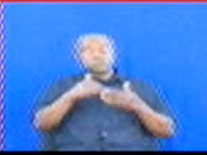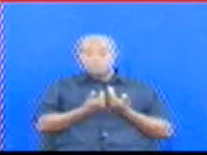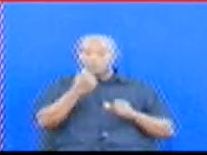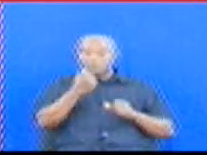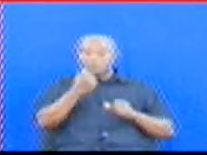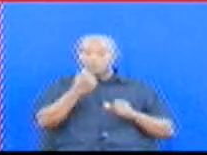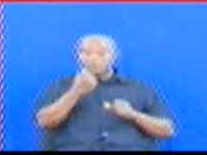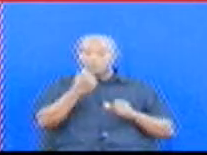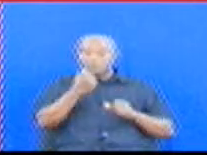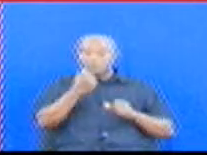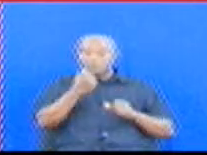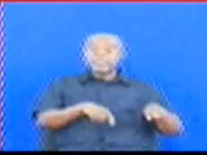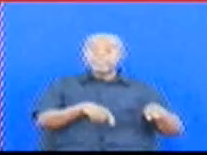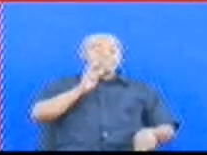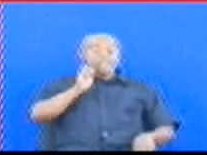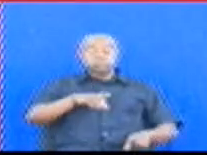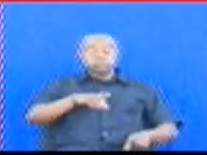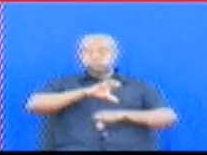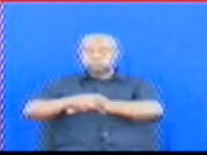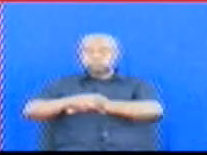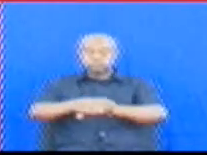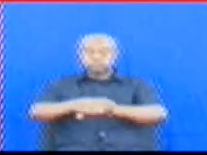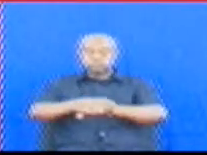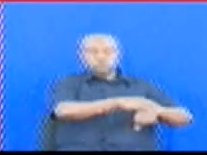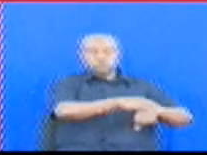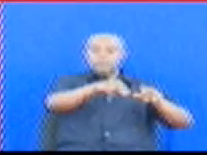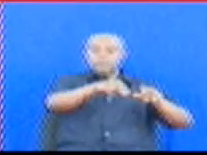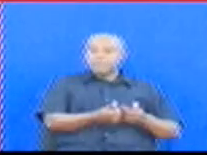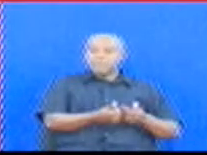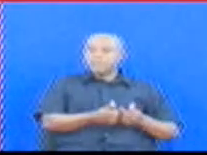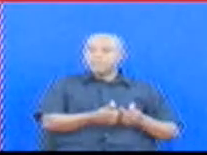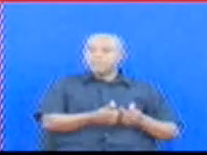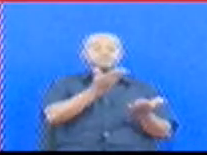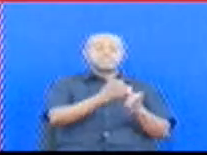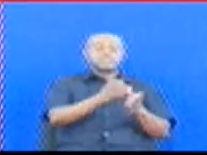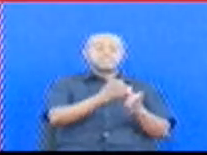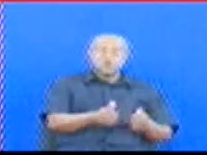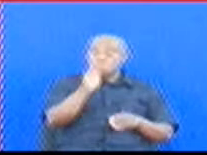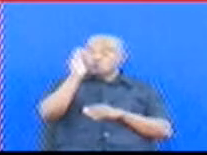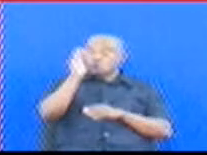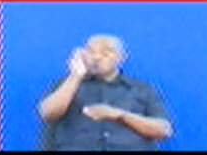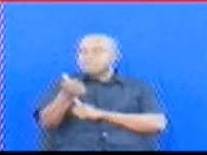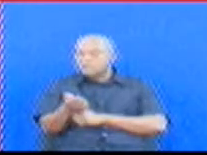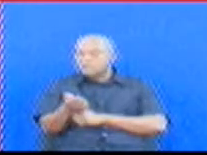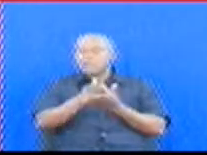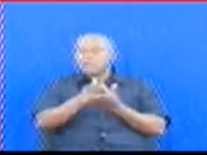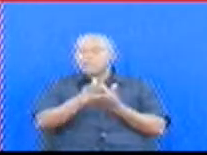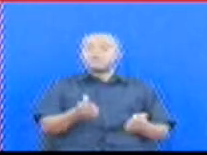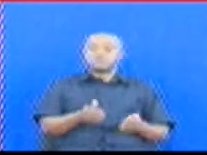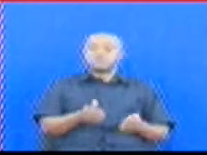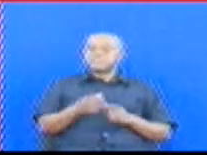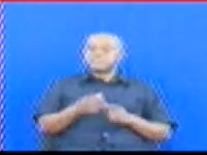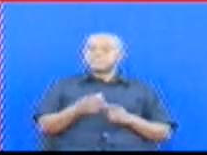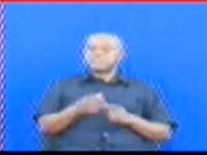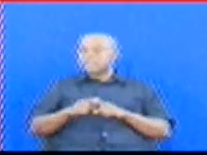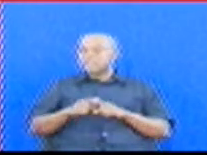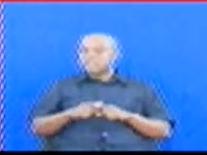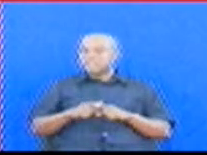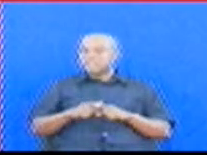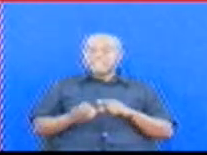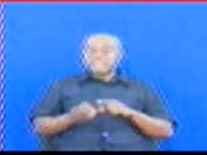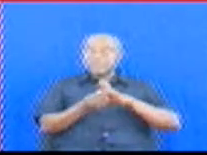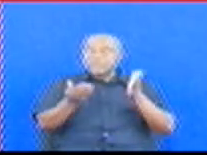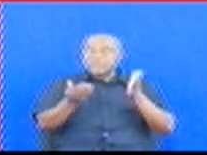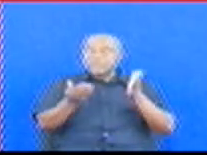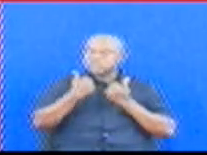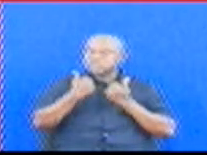kila mtuhumiwa akipelekwa mahakamani jalada halijapatikana, upelelezi sio hujakamilika, mara si huyu mtu atakiki kupewa dhamana kwa sababu ni